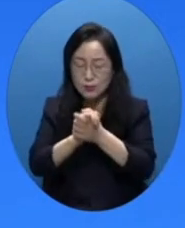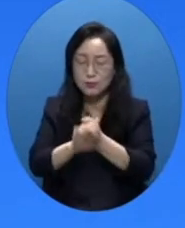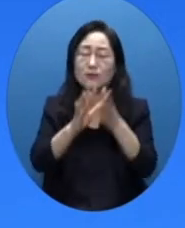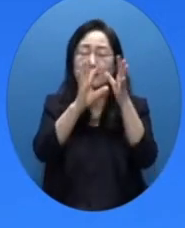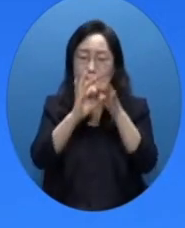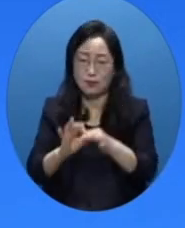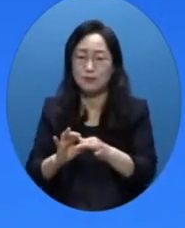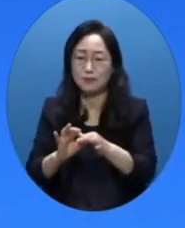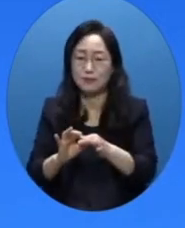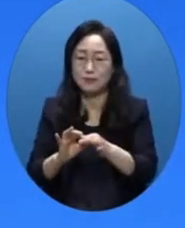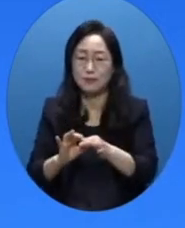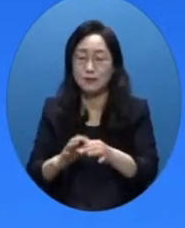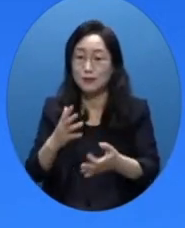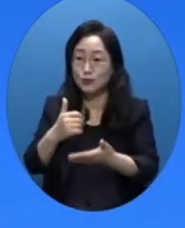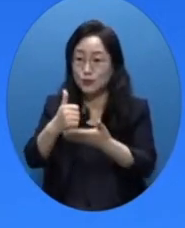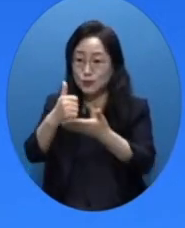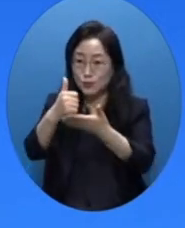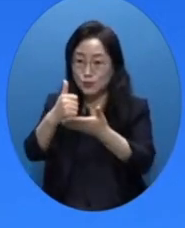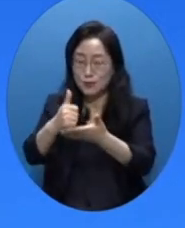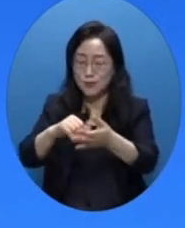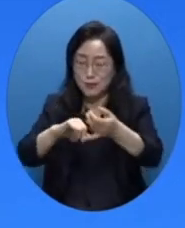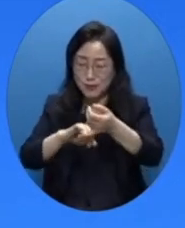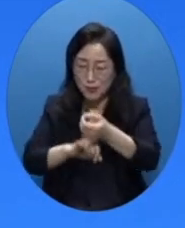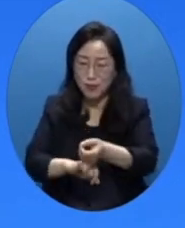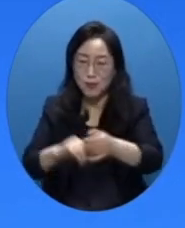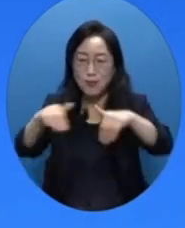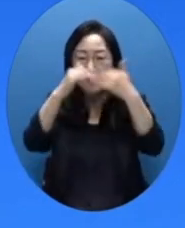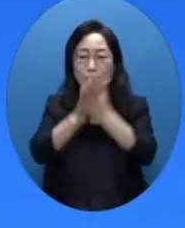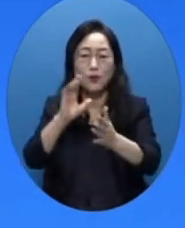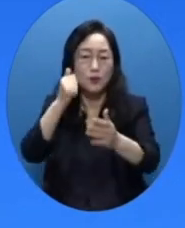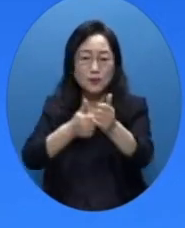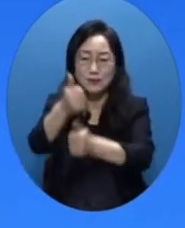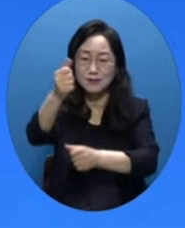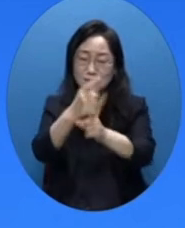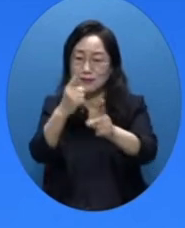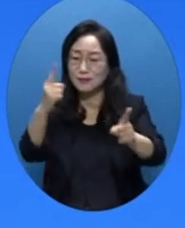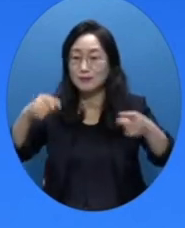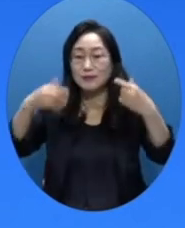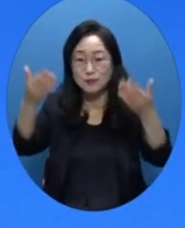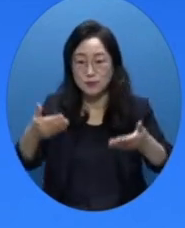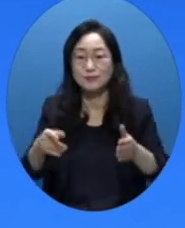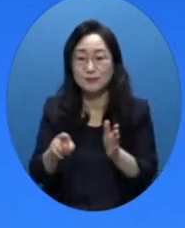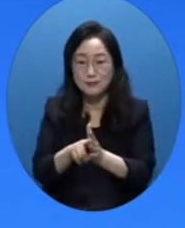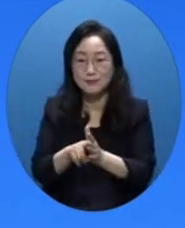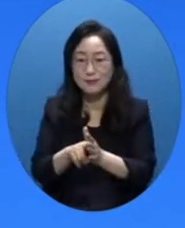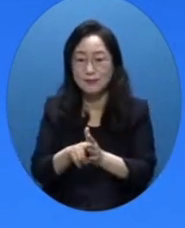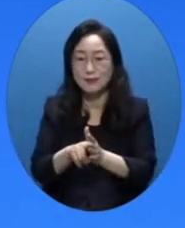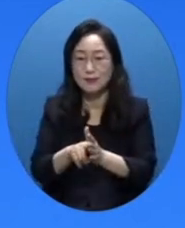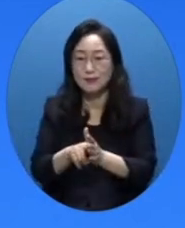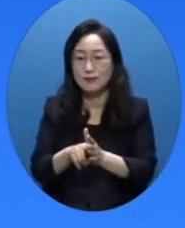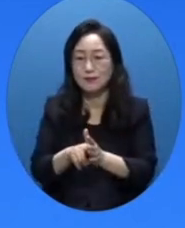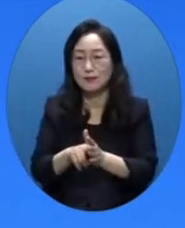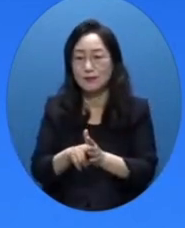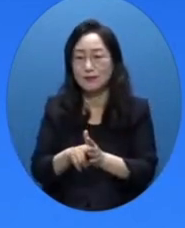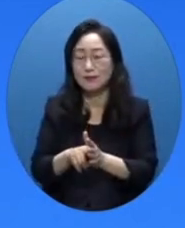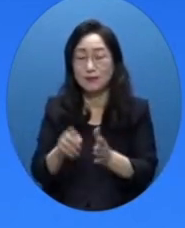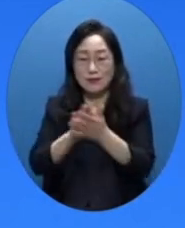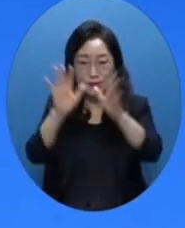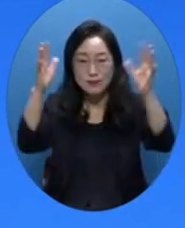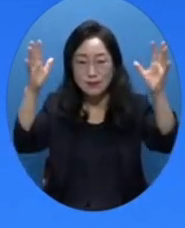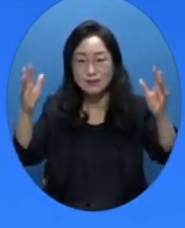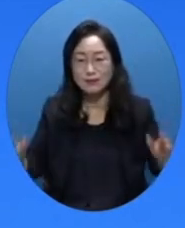또 기도하면 주께서 우리에게 반드시 모든 어려움을 이기고 승리하게 만들어 주실 것입니다.